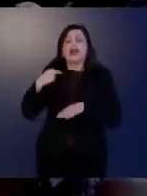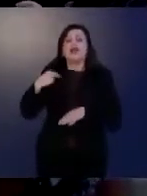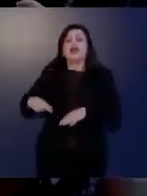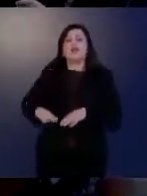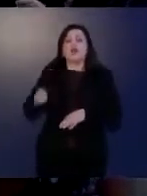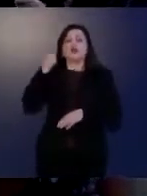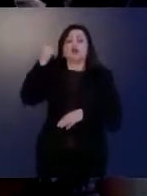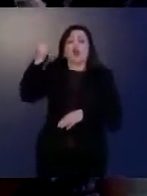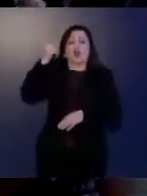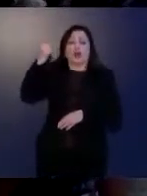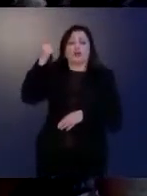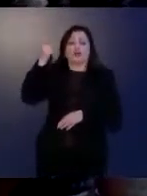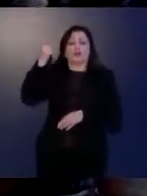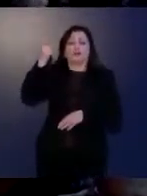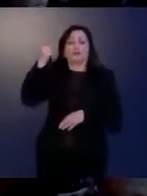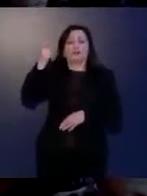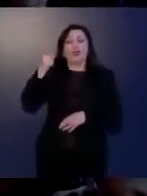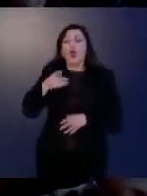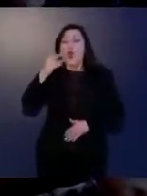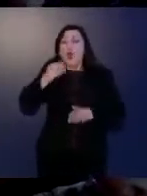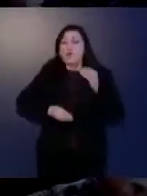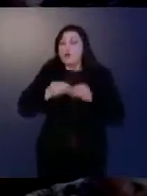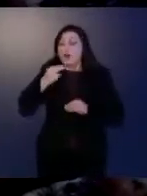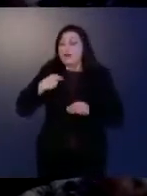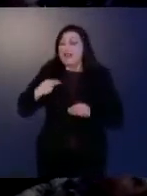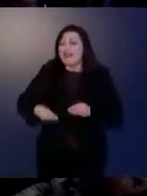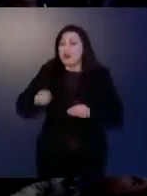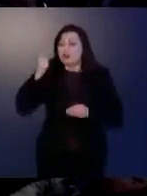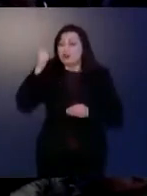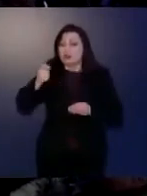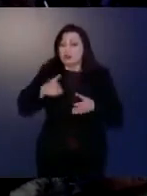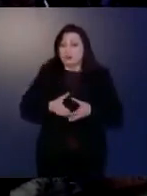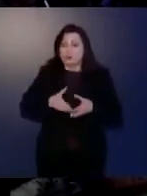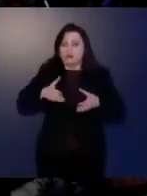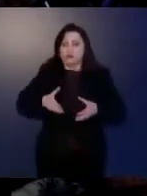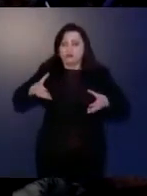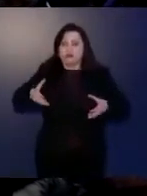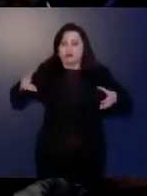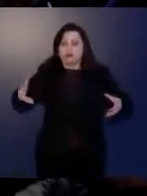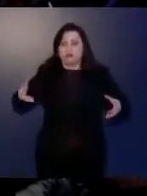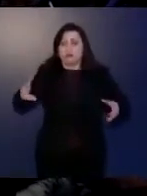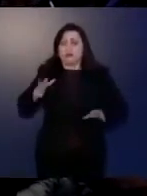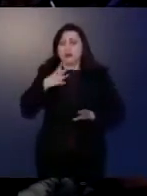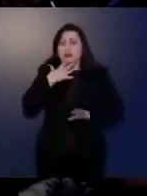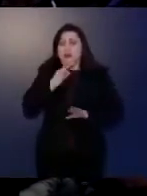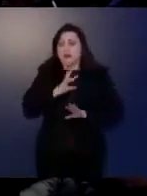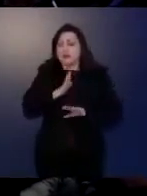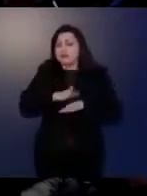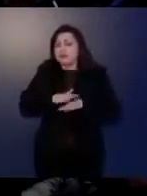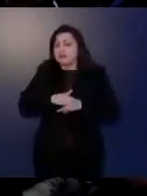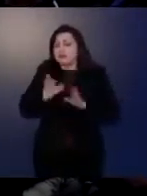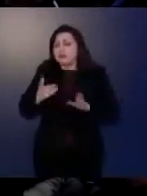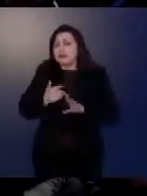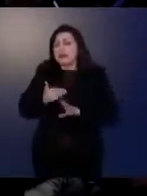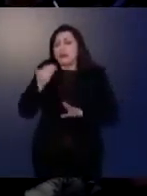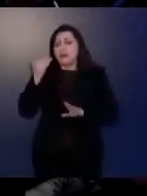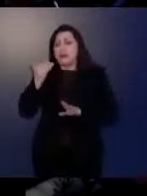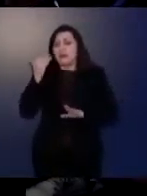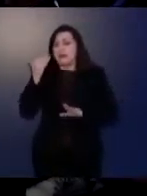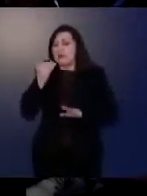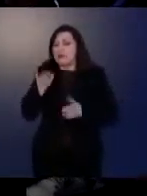Το πρόβλημα του δημόσιου χρέους διωγγώθηκε γιατί δεν είχαμε φροντίσει την αναπτυξιακή μας